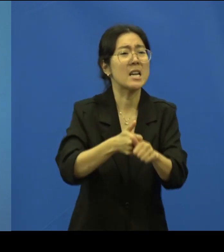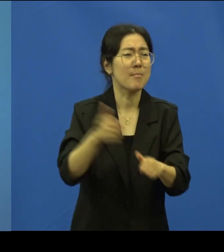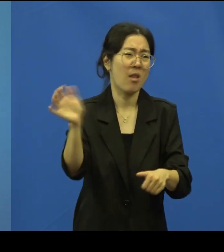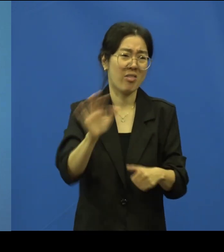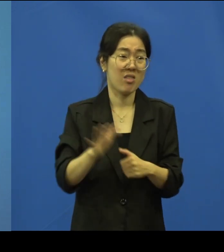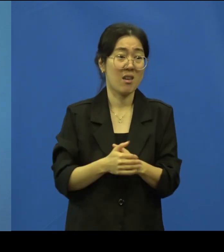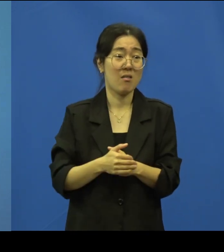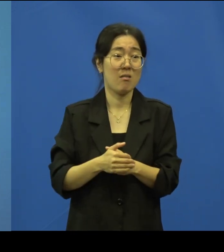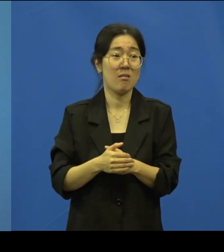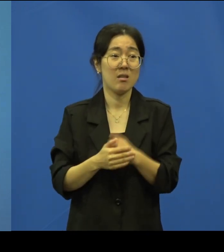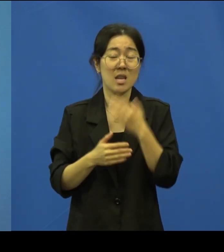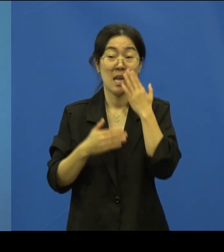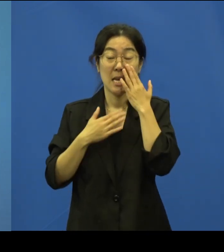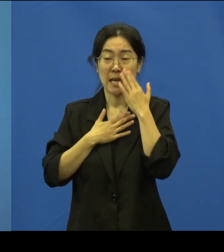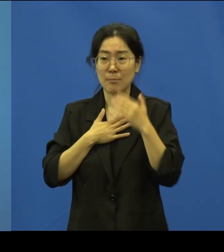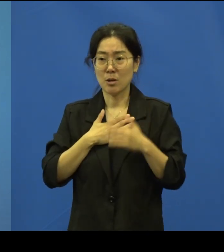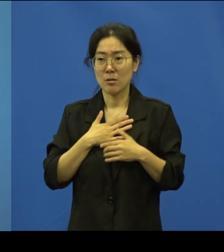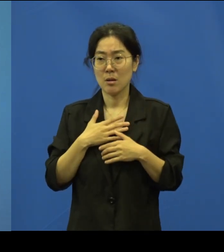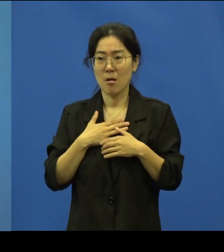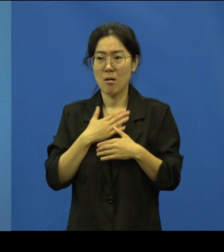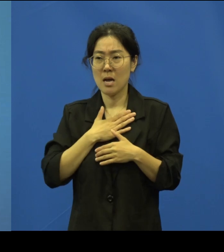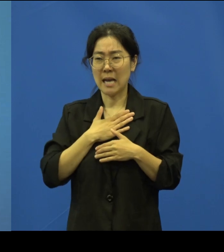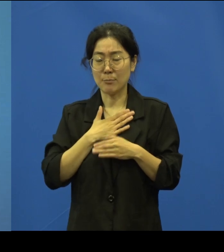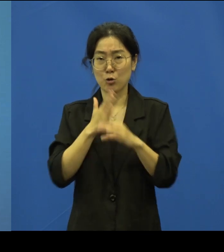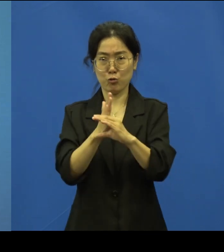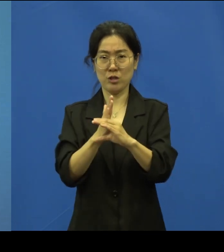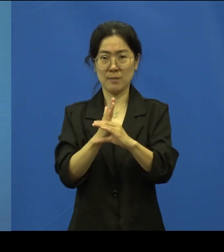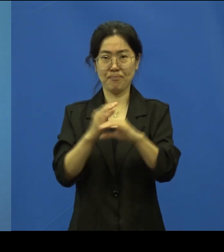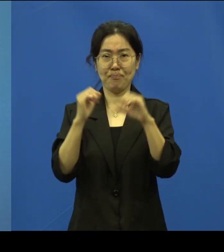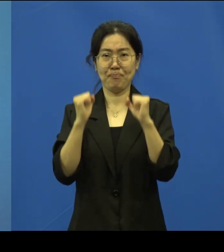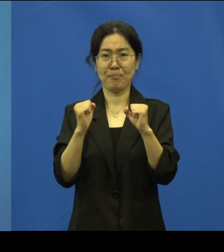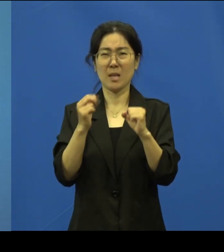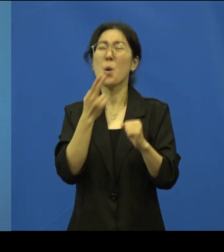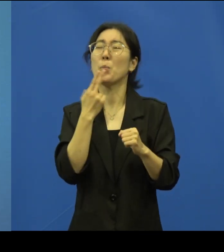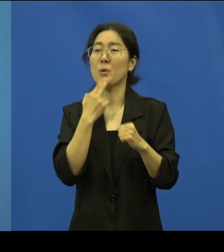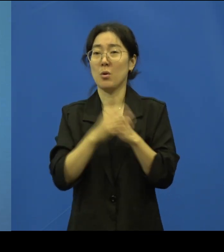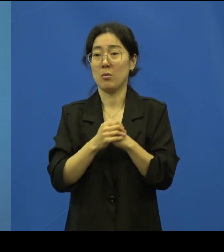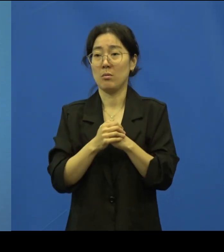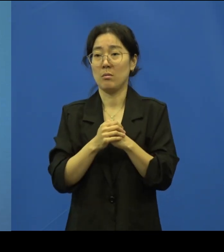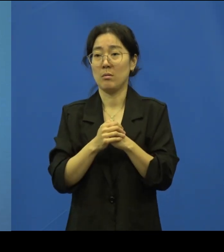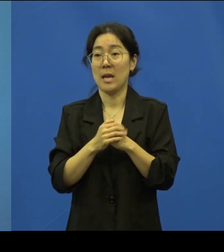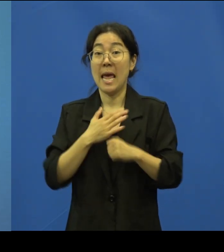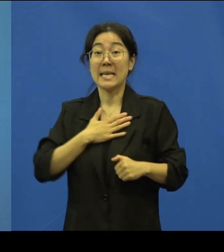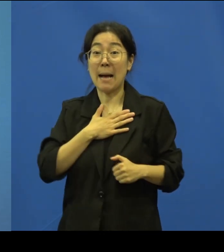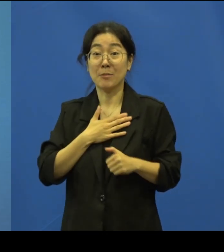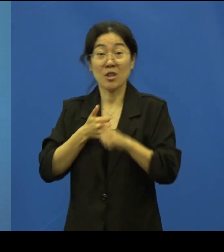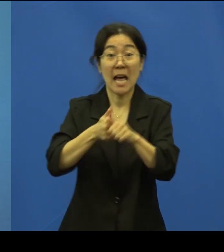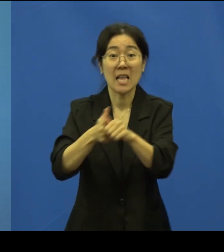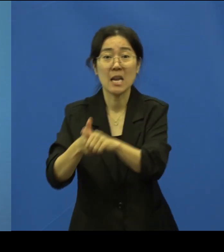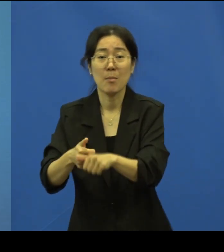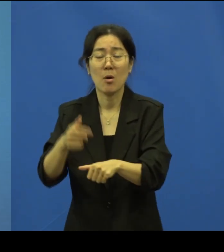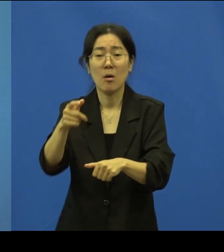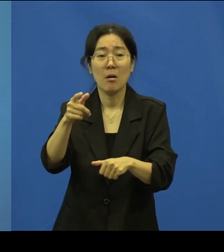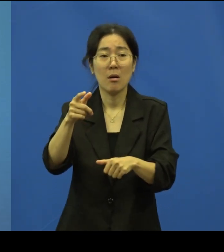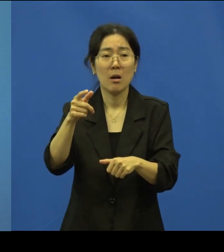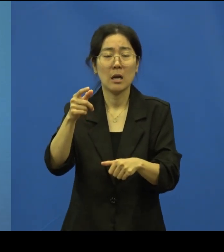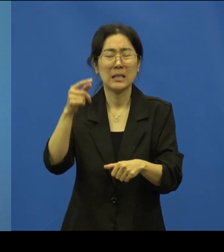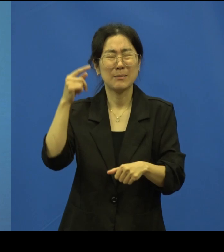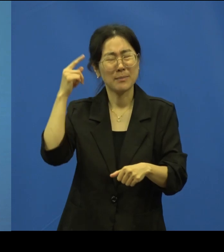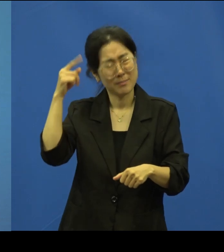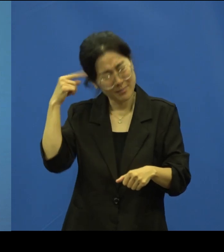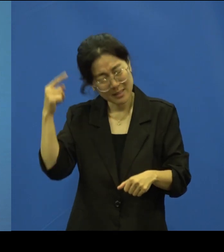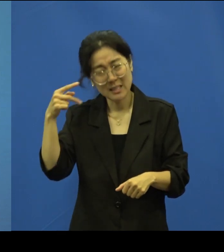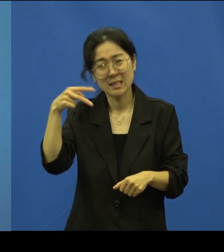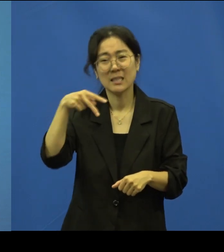감정을 중심으로 신앙생활하고 감정을 중심으로 하는 그 사람 뭐라는 거예요? 그 사람 사이코라 그러는 거예요. 막 뜨근들하기